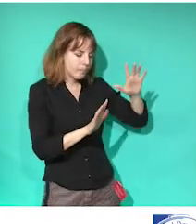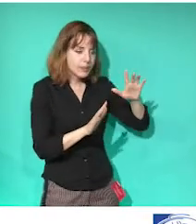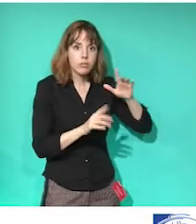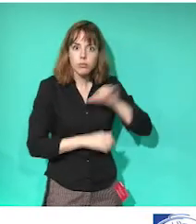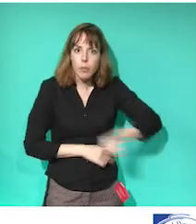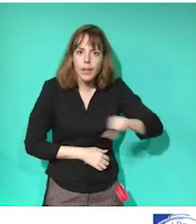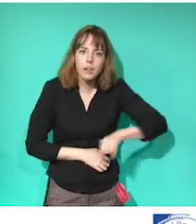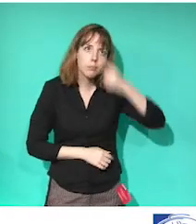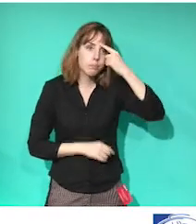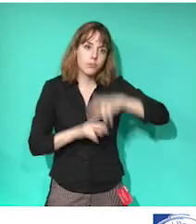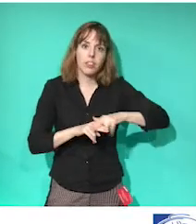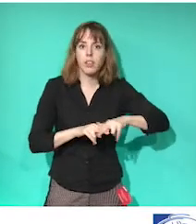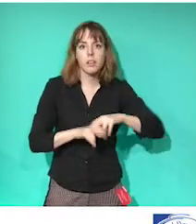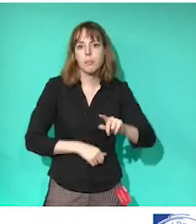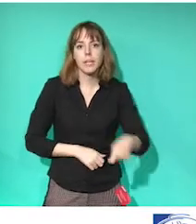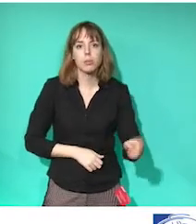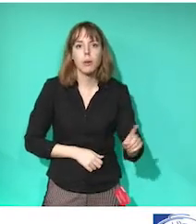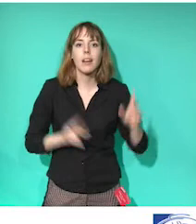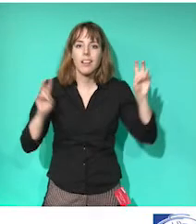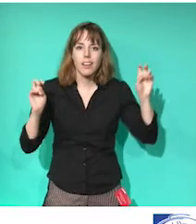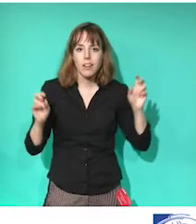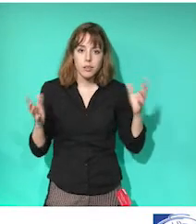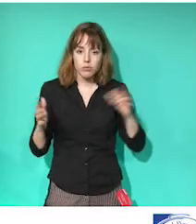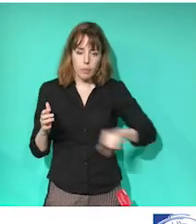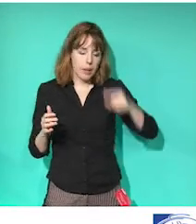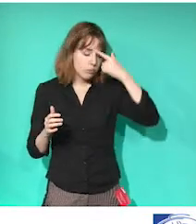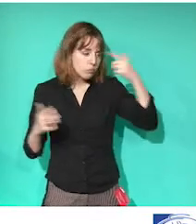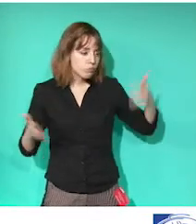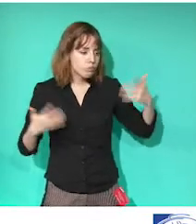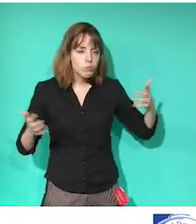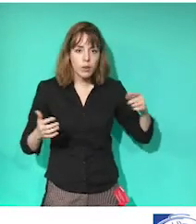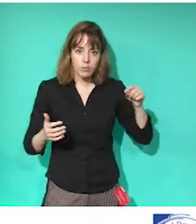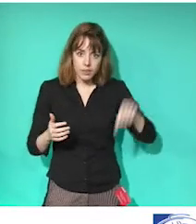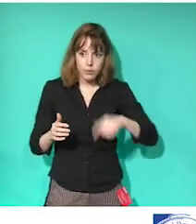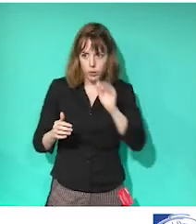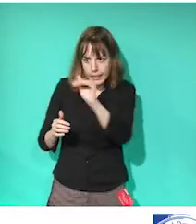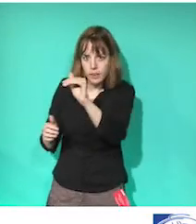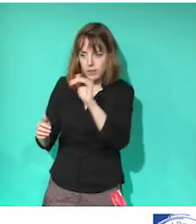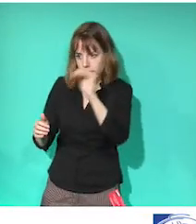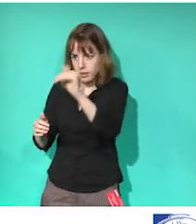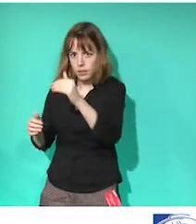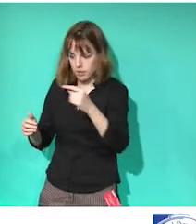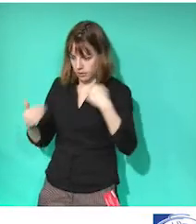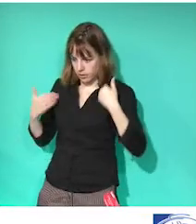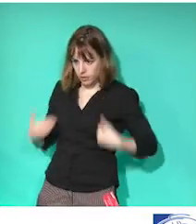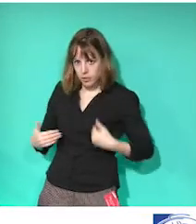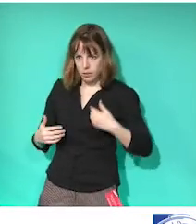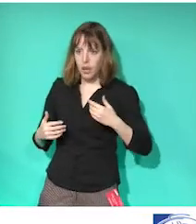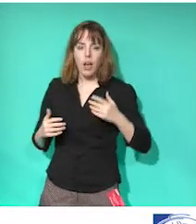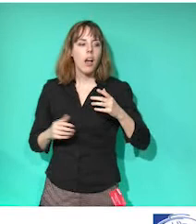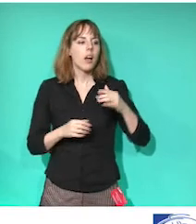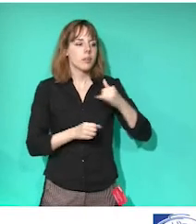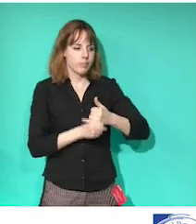pouvoir de s'occuper des revendications des femmes et de l'égalité. Il faut que les femmes elles-mêmes, que les militantes